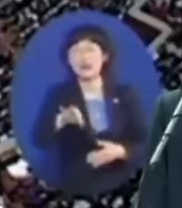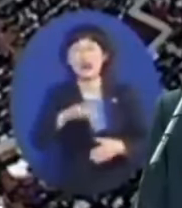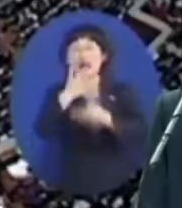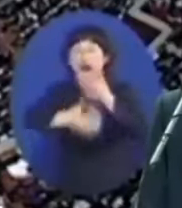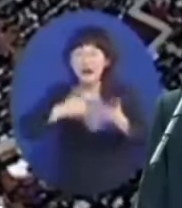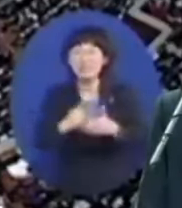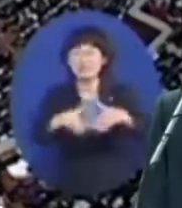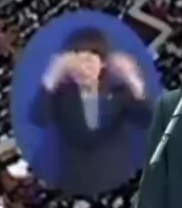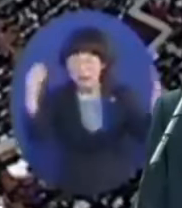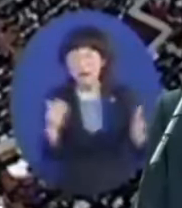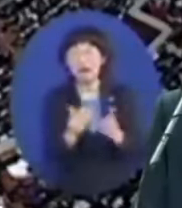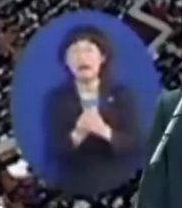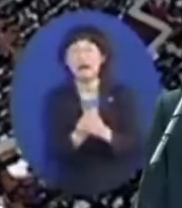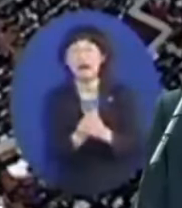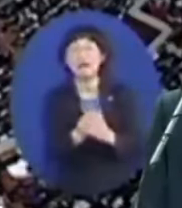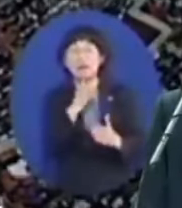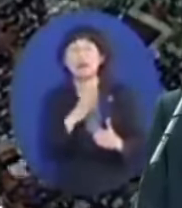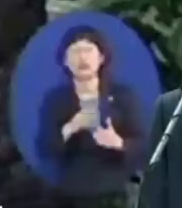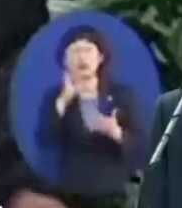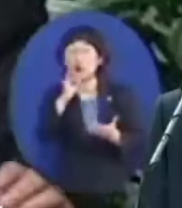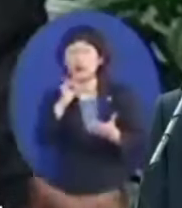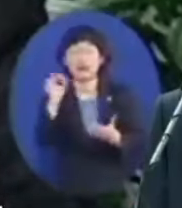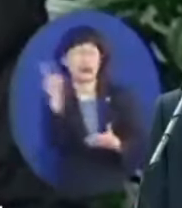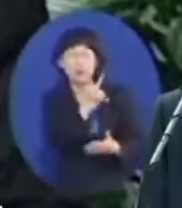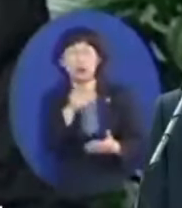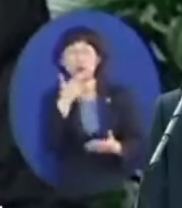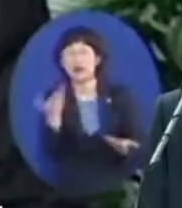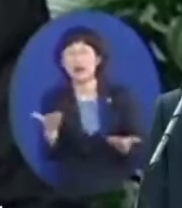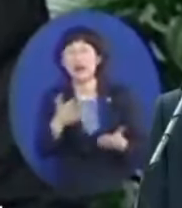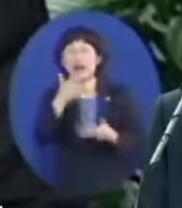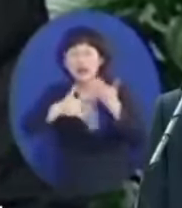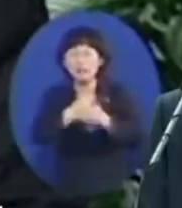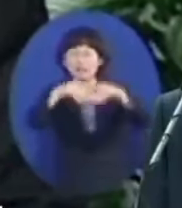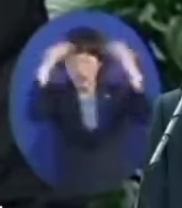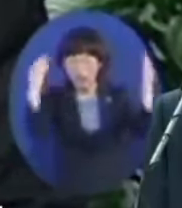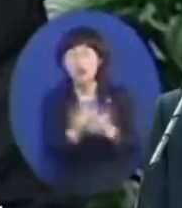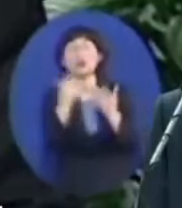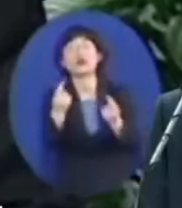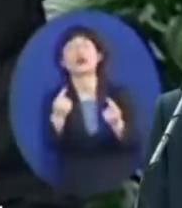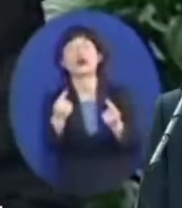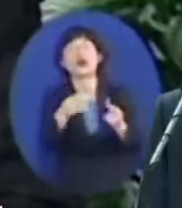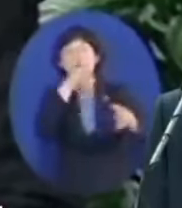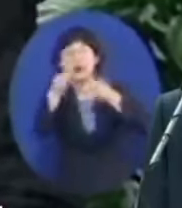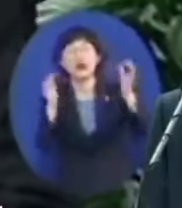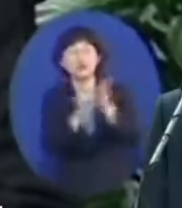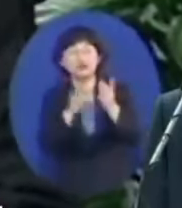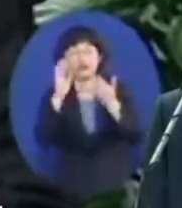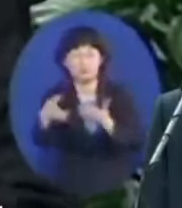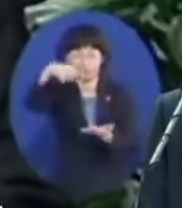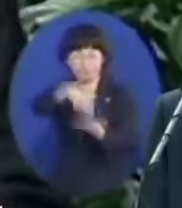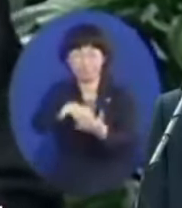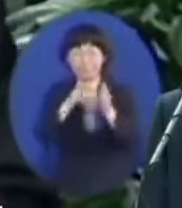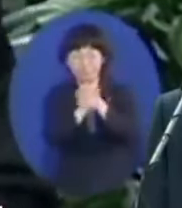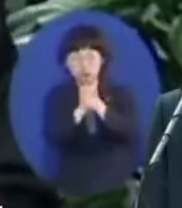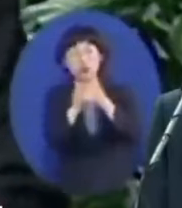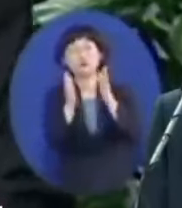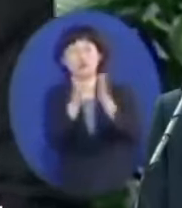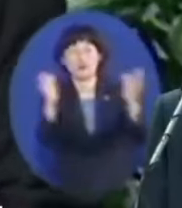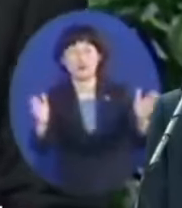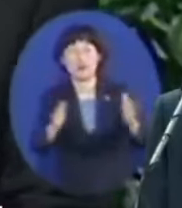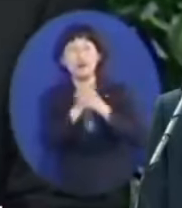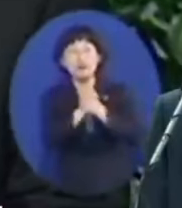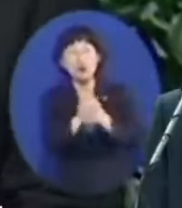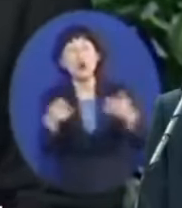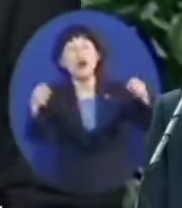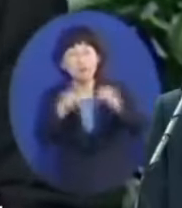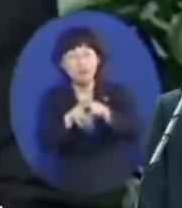하나님이 다 된다. 돈은 아무것도 아니야. 하나님이 모든 것이야. 그렇게 고함치고 난 다음에 무릎을 꿇고 기도하기 시작했습니다. 기도와